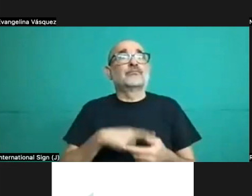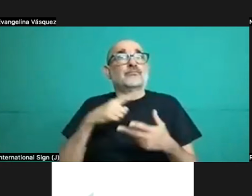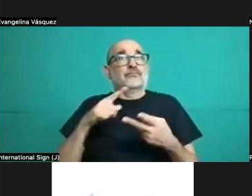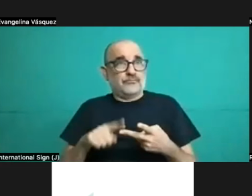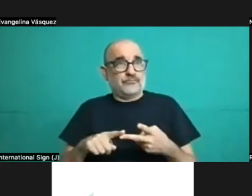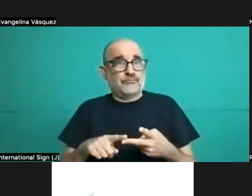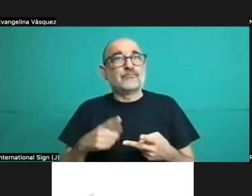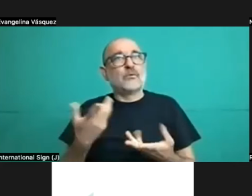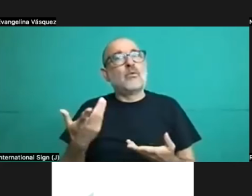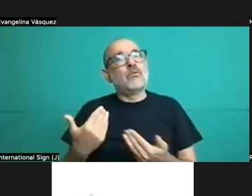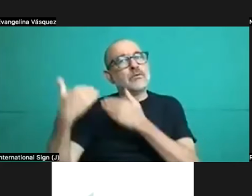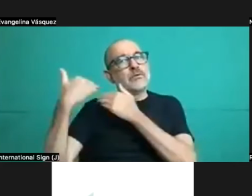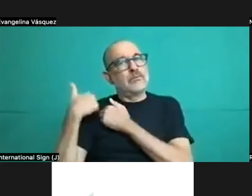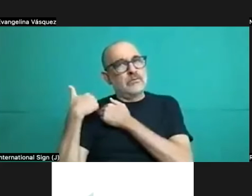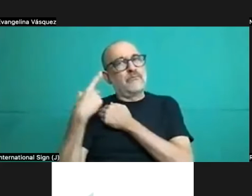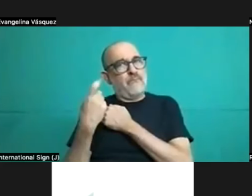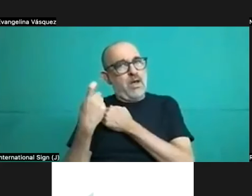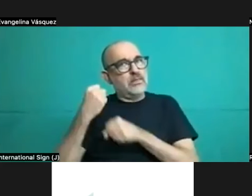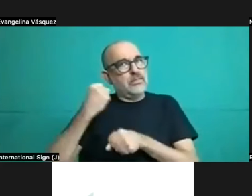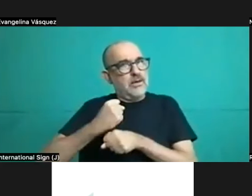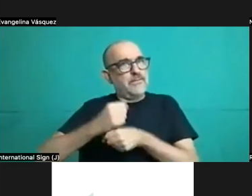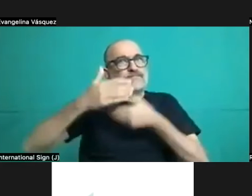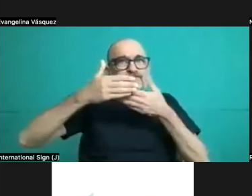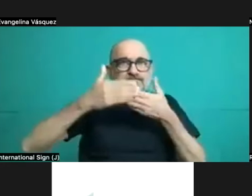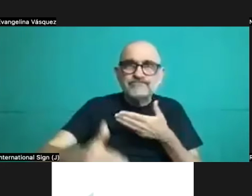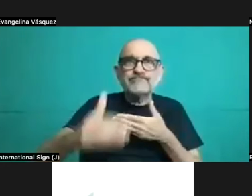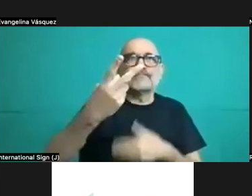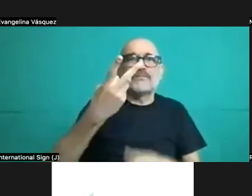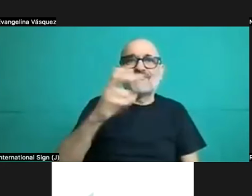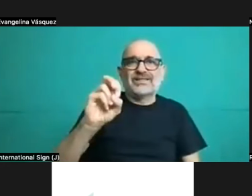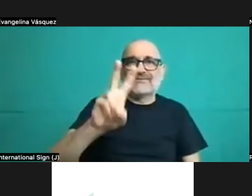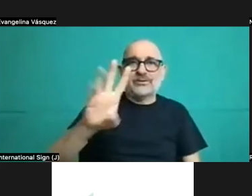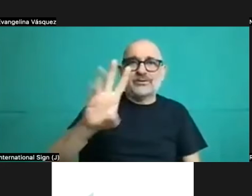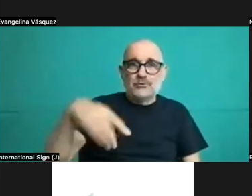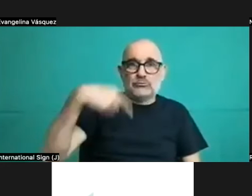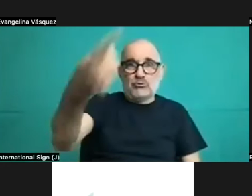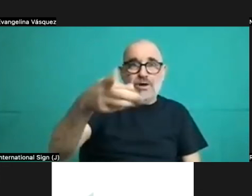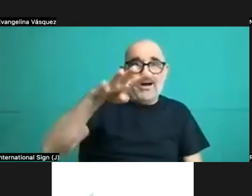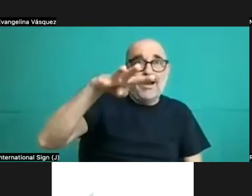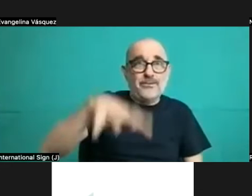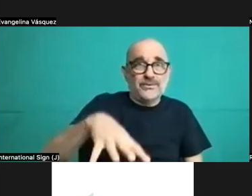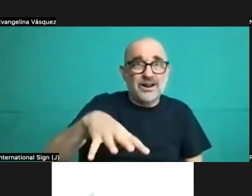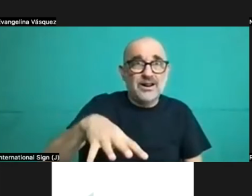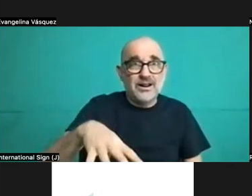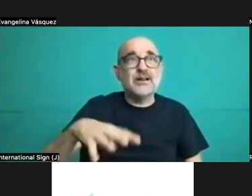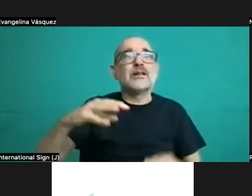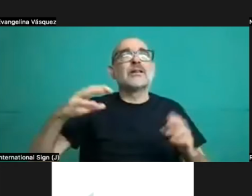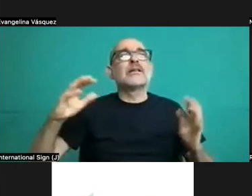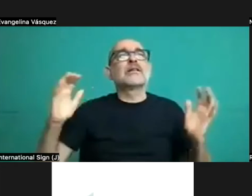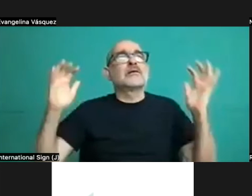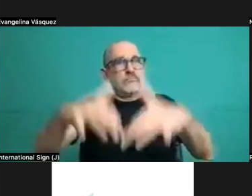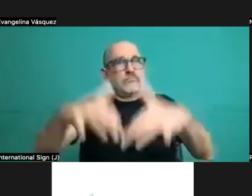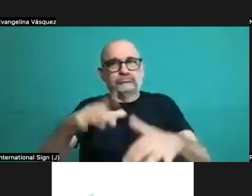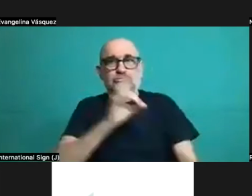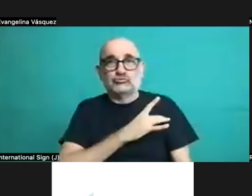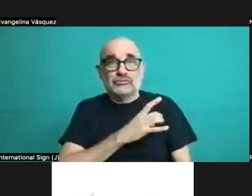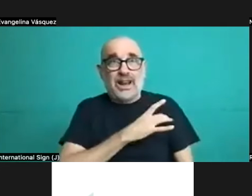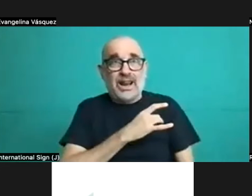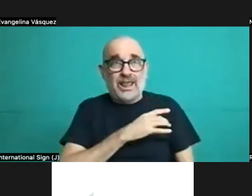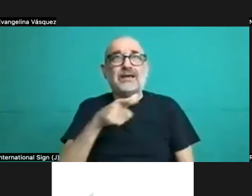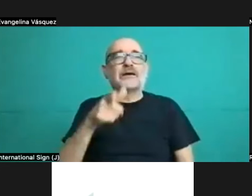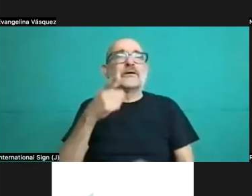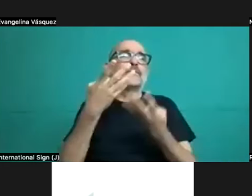attentifs à ce qui va se passer en avril en 2024. C'est un sommet des ministres de la Santé, un sommet mondial pour la première